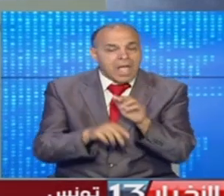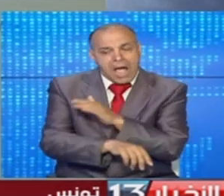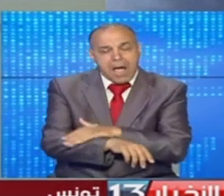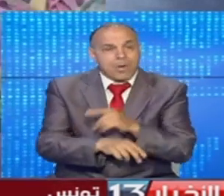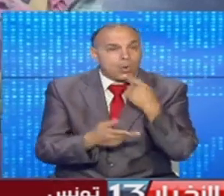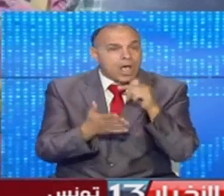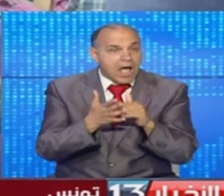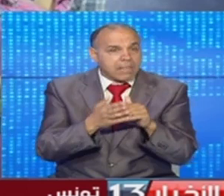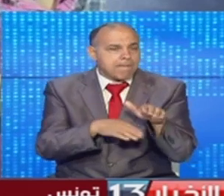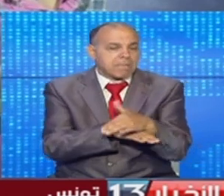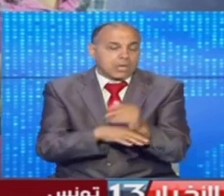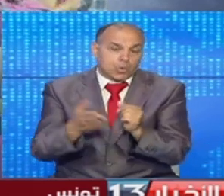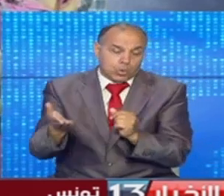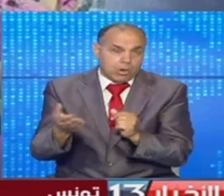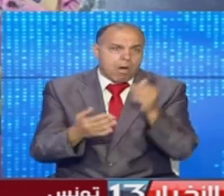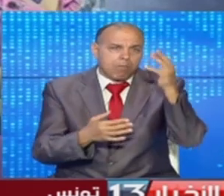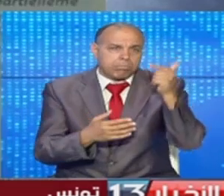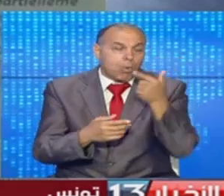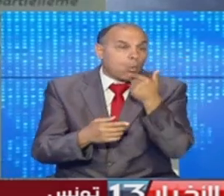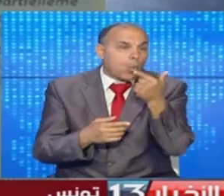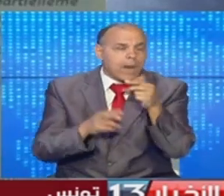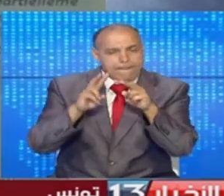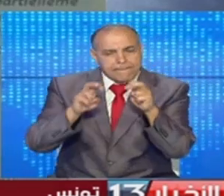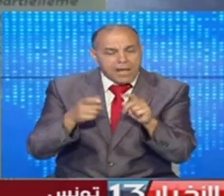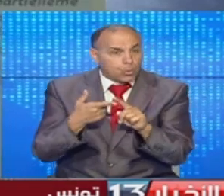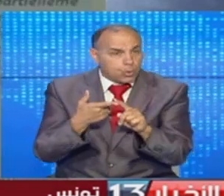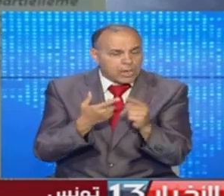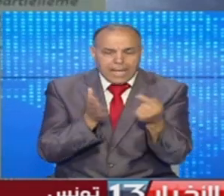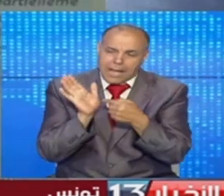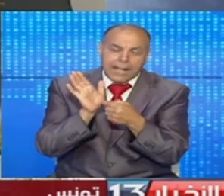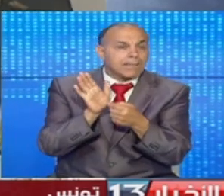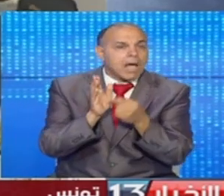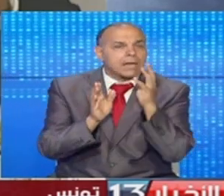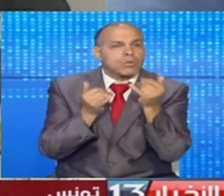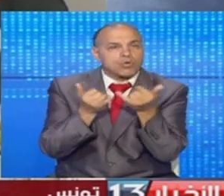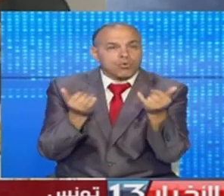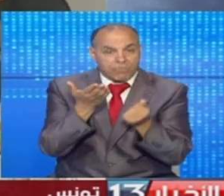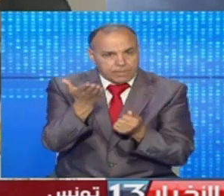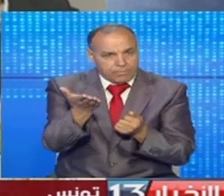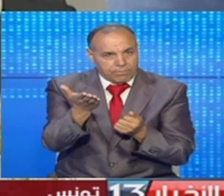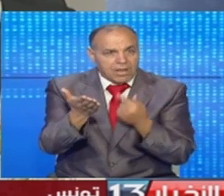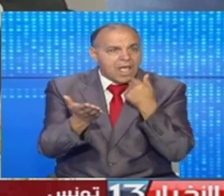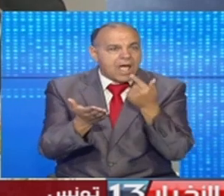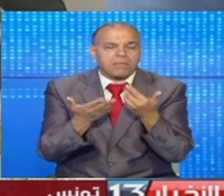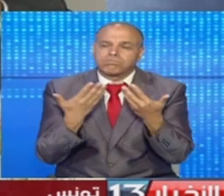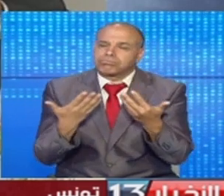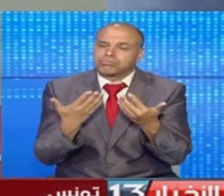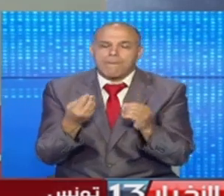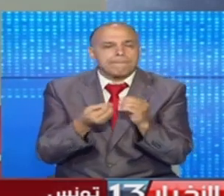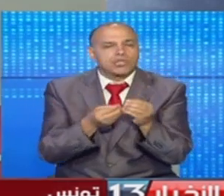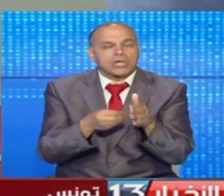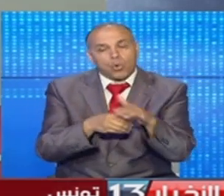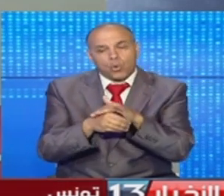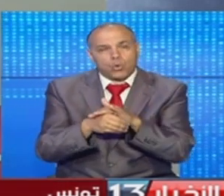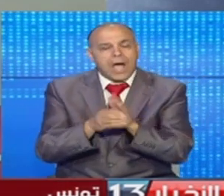بالقطاع على البطالة، أرقام تضمنتها دراسة التي قدمت خلال ندوة صحفية تبرز تداعيات أزمة كورونا